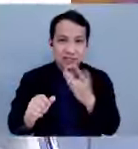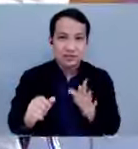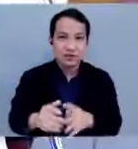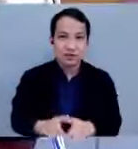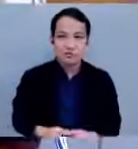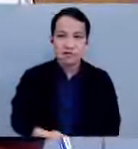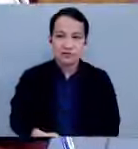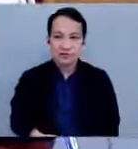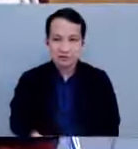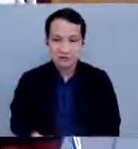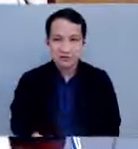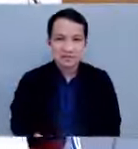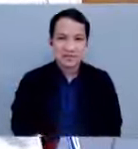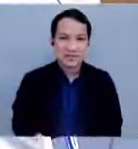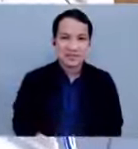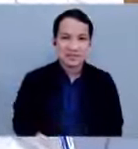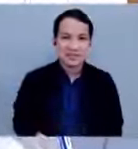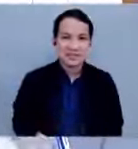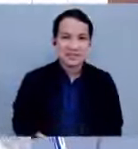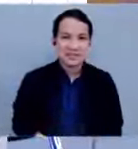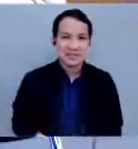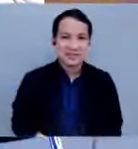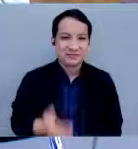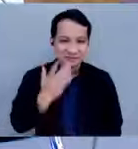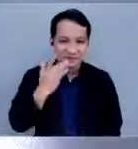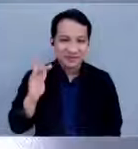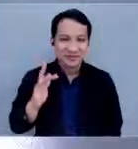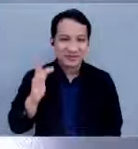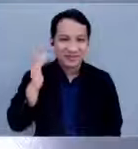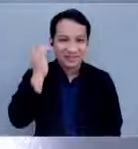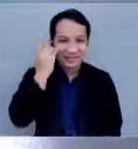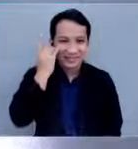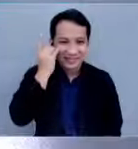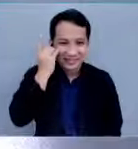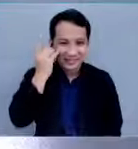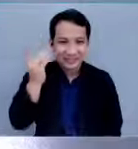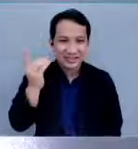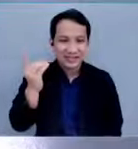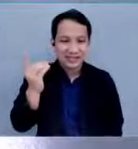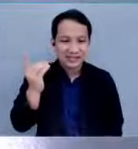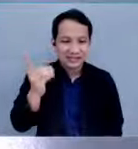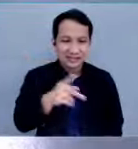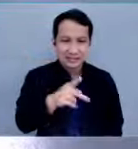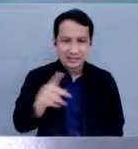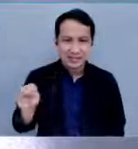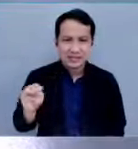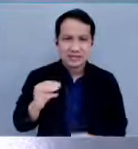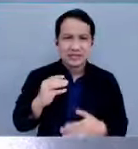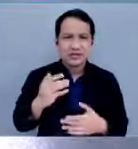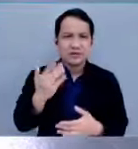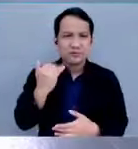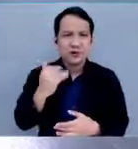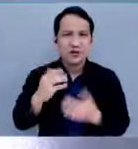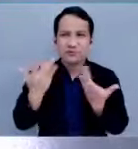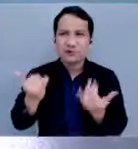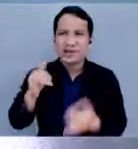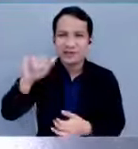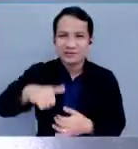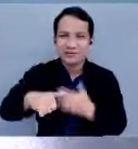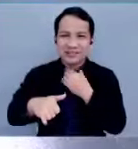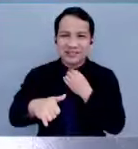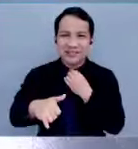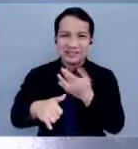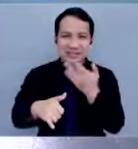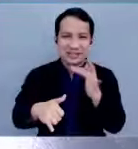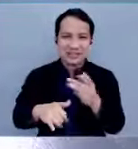kayo. Sorry, Jess. Panita ko, nag-PM daw at masama ang loob na wala siya dito kayo kasi favorite. Huwag na siyang